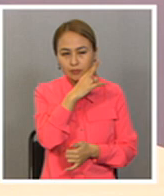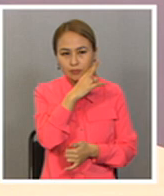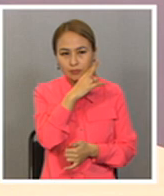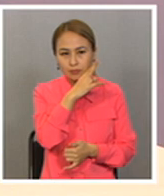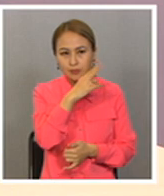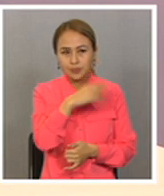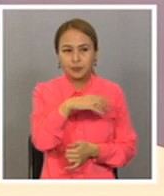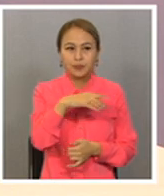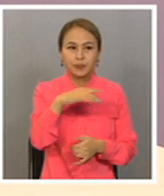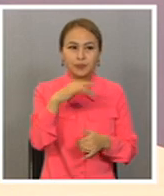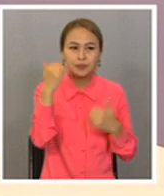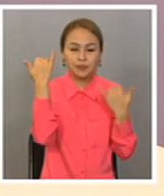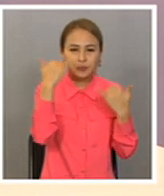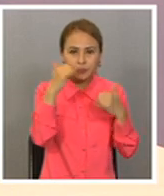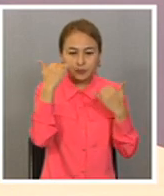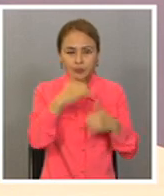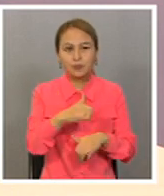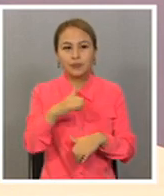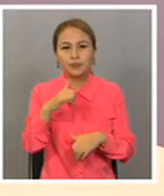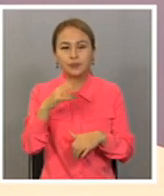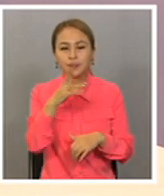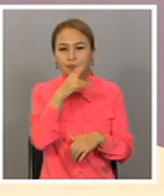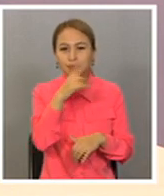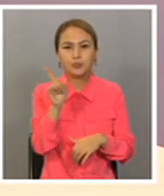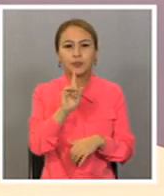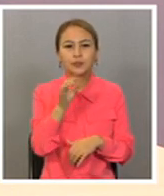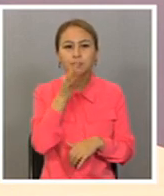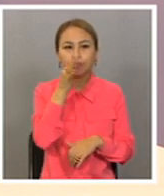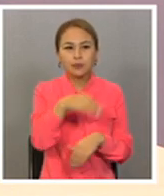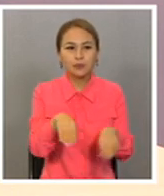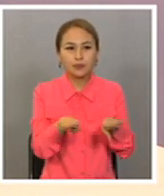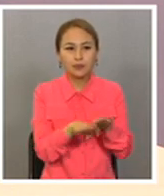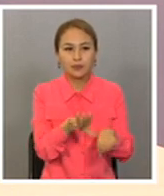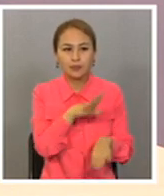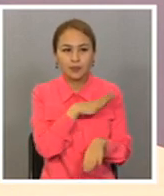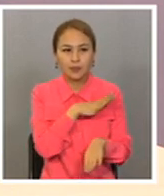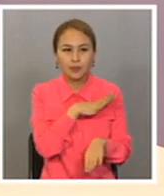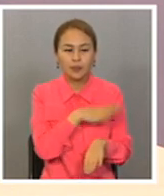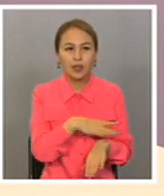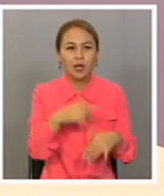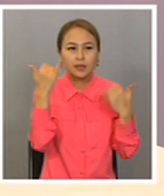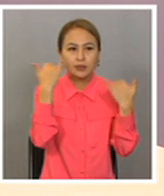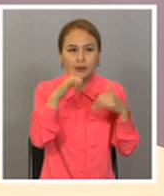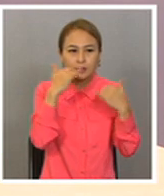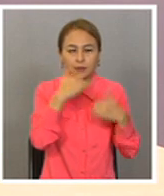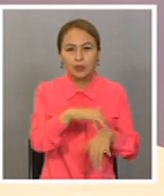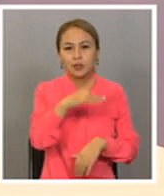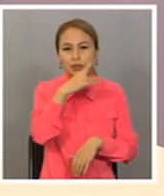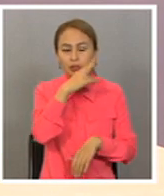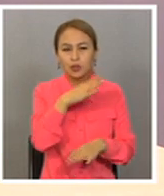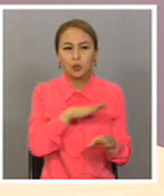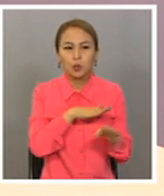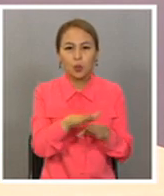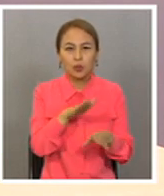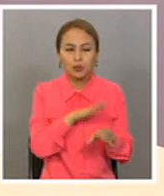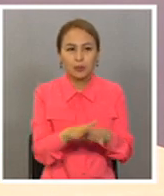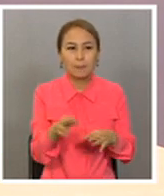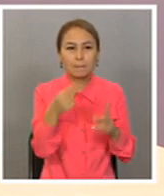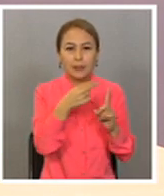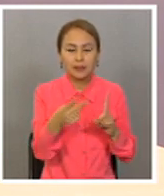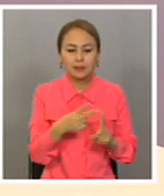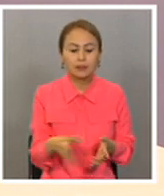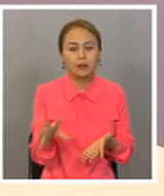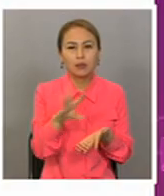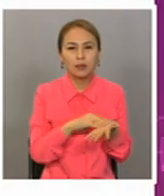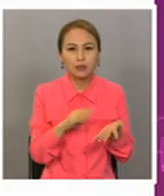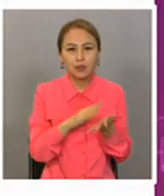сиыр мен ешкі неліктен бұлай деді? Ол үшін сиыр мен ешкінің сөздерін толықтырып, мәтінді қайта